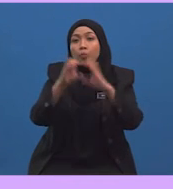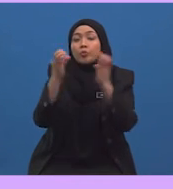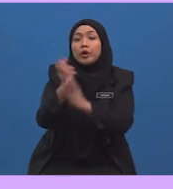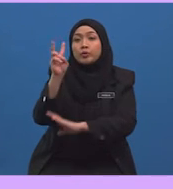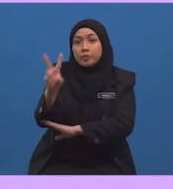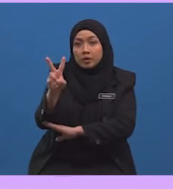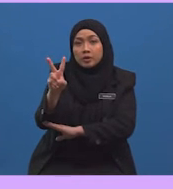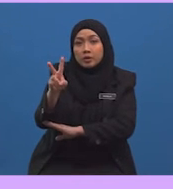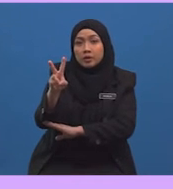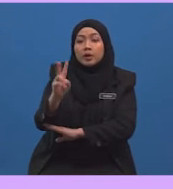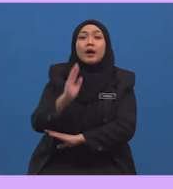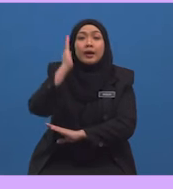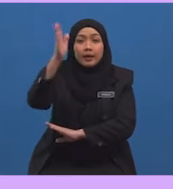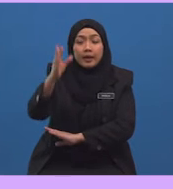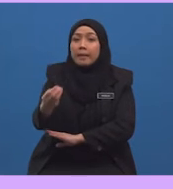burung.